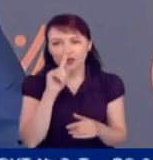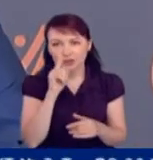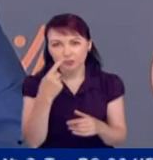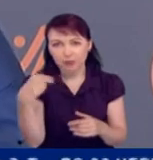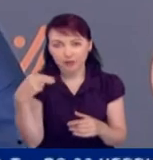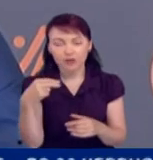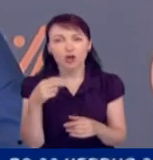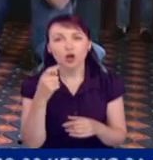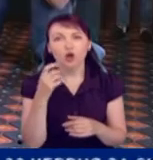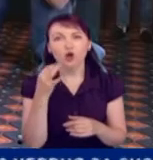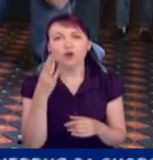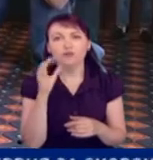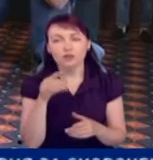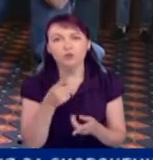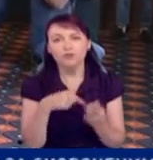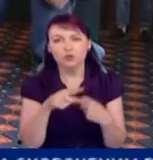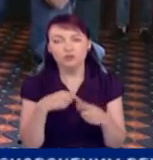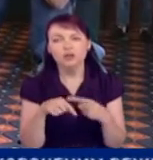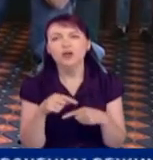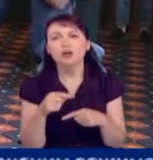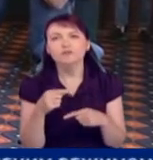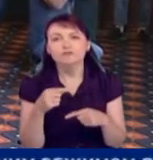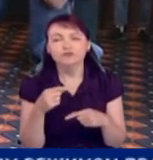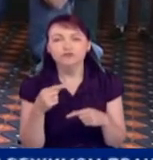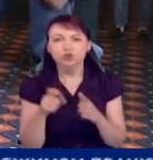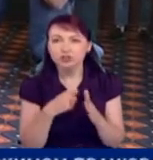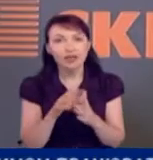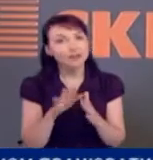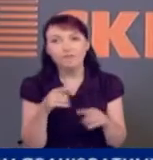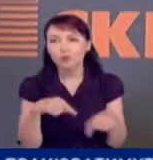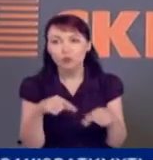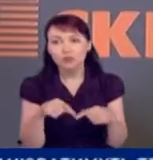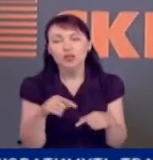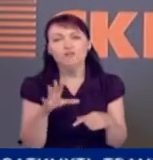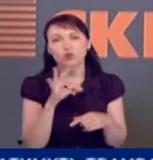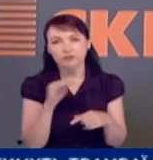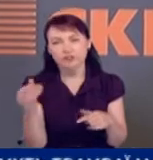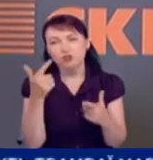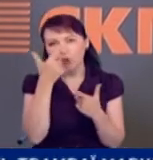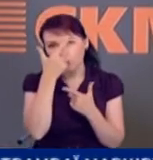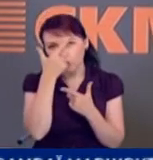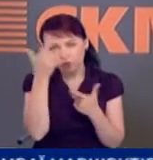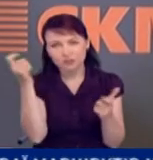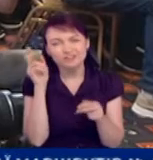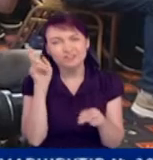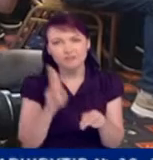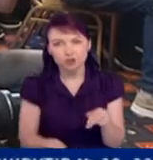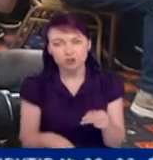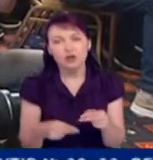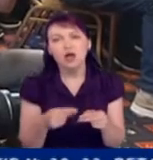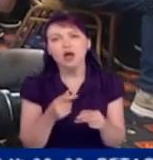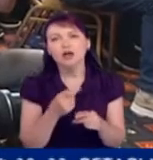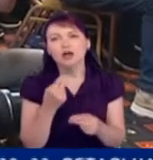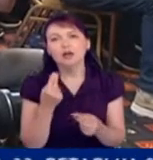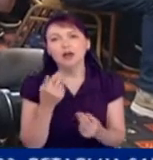повернувся в «Шахтар». Але вже не як футболіст. Під час прес-конференції він офіційно оголосив про завершення кар'єри гравця, і тепер